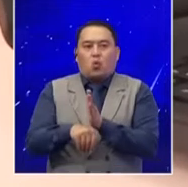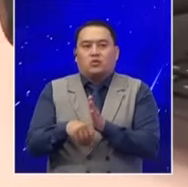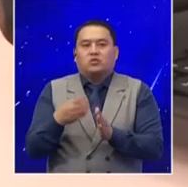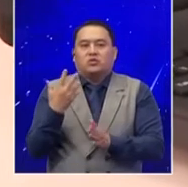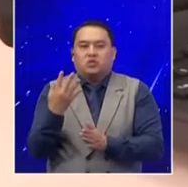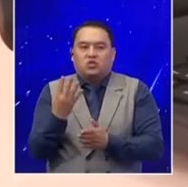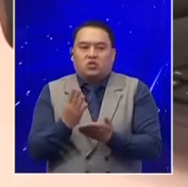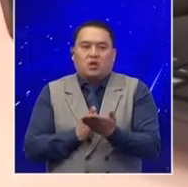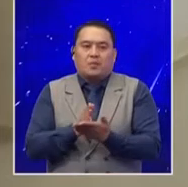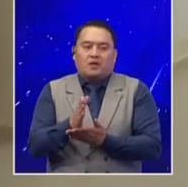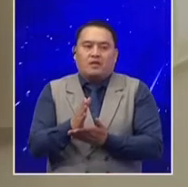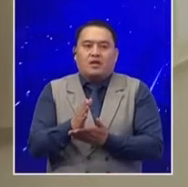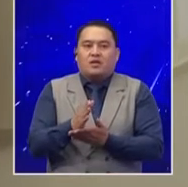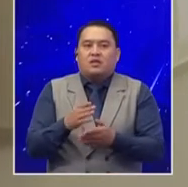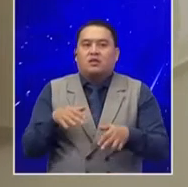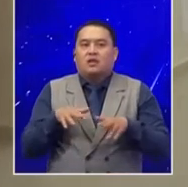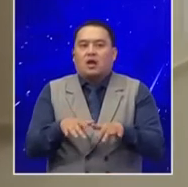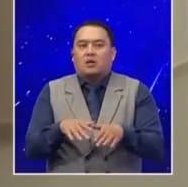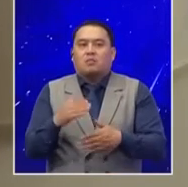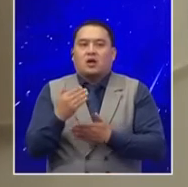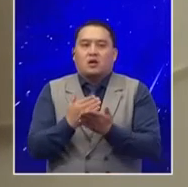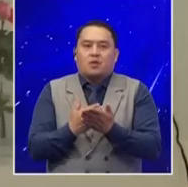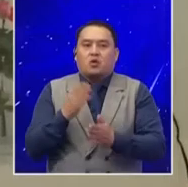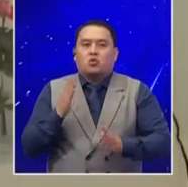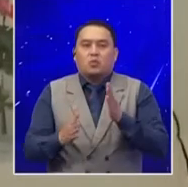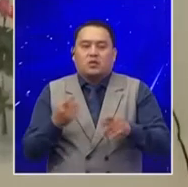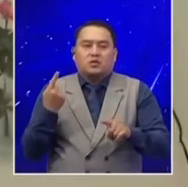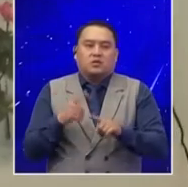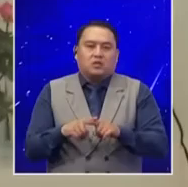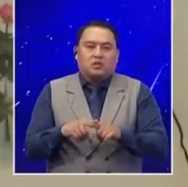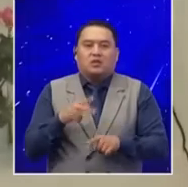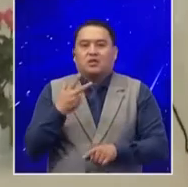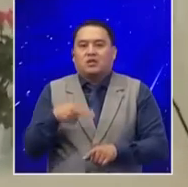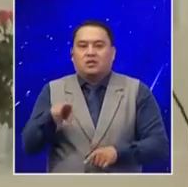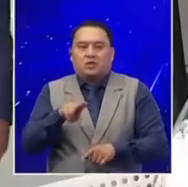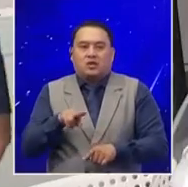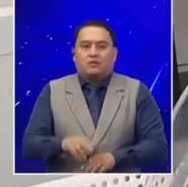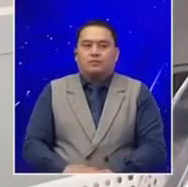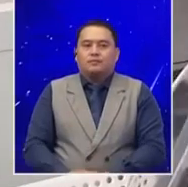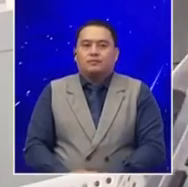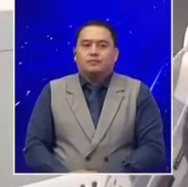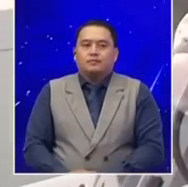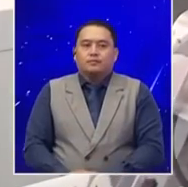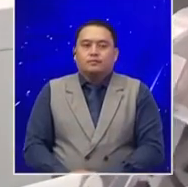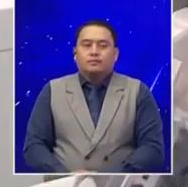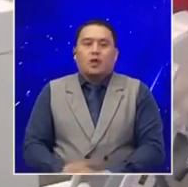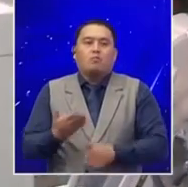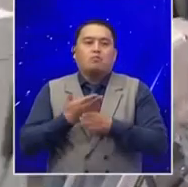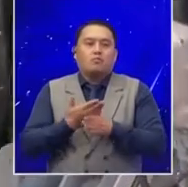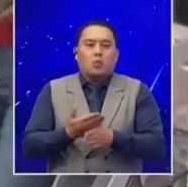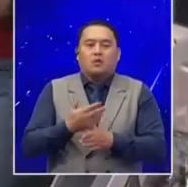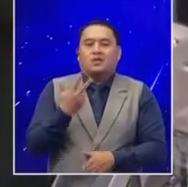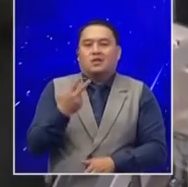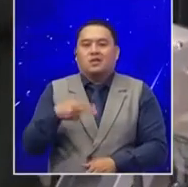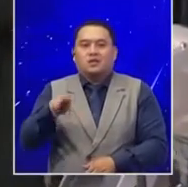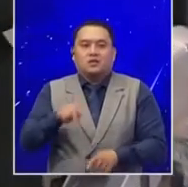4 направления: инженерное дело, программирование, робототехнику и 3D-моделирование. При помощи 3D-принтера